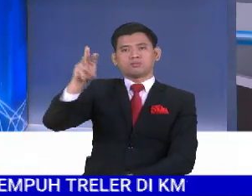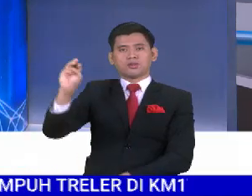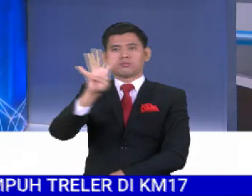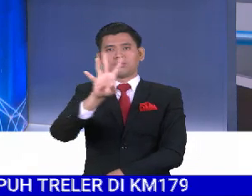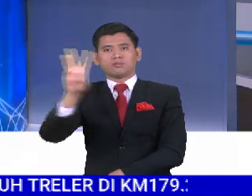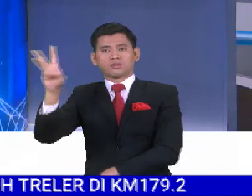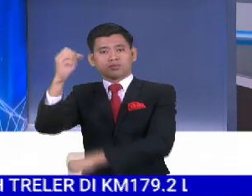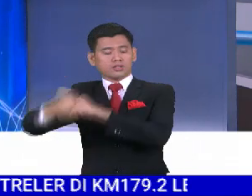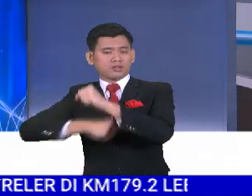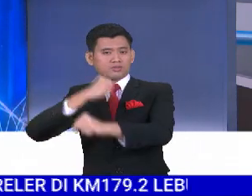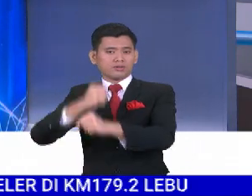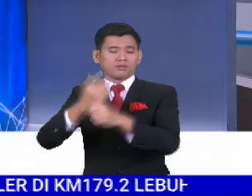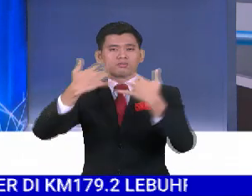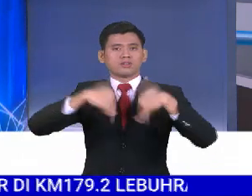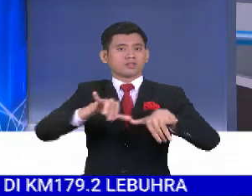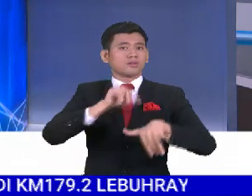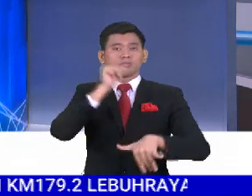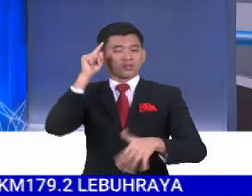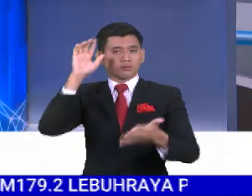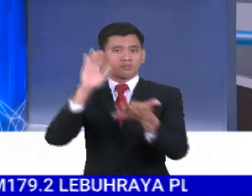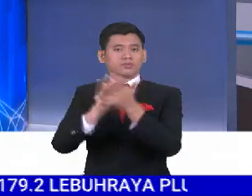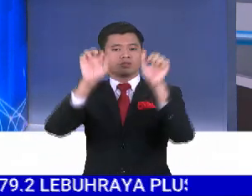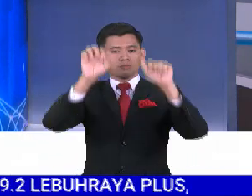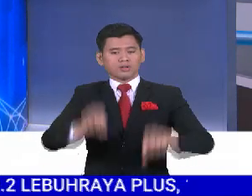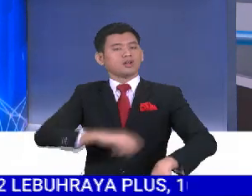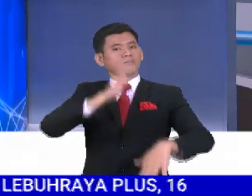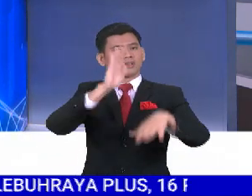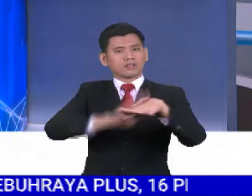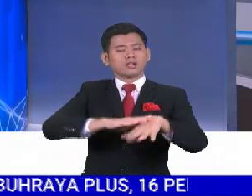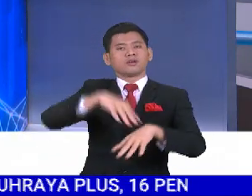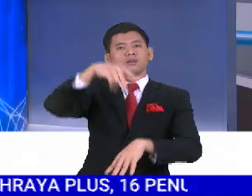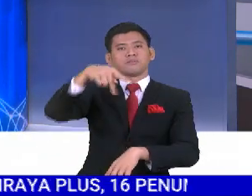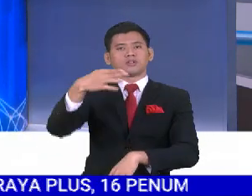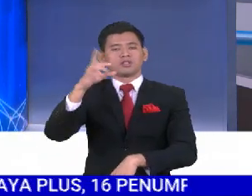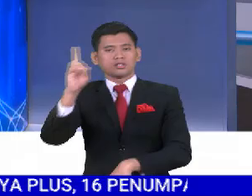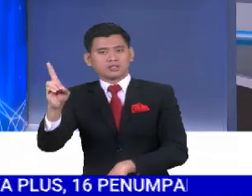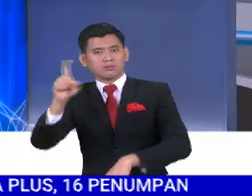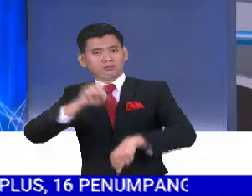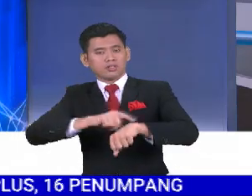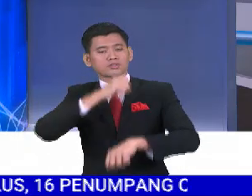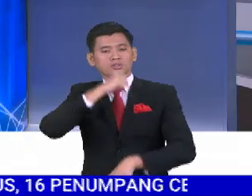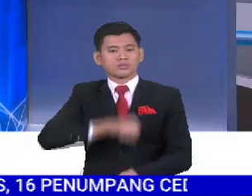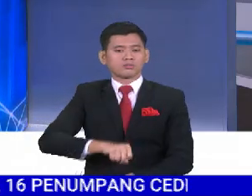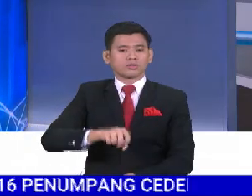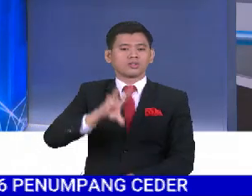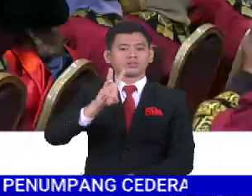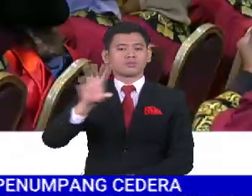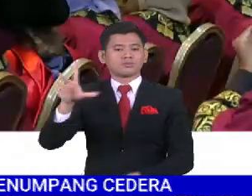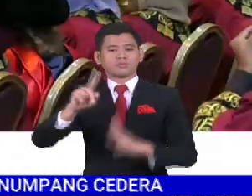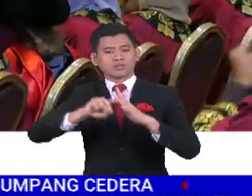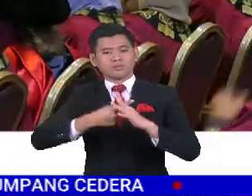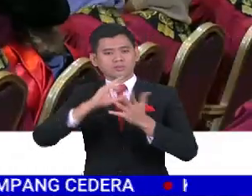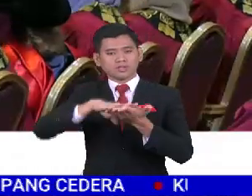46 itu masih tidak percaya mampu bergelar dokter falsafah pada usia emasnya 5 bulan